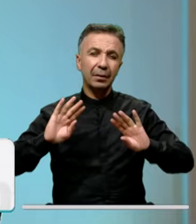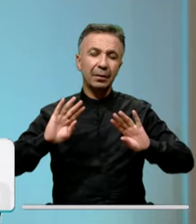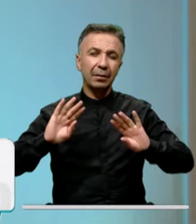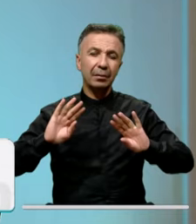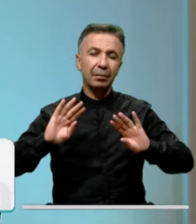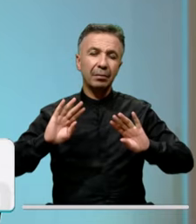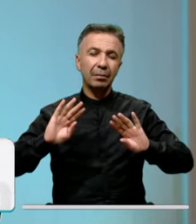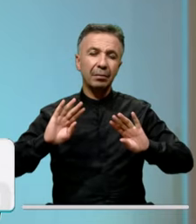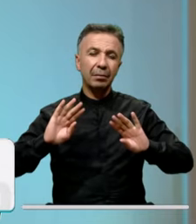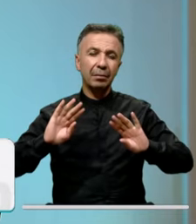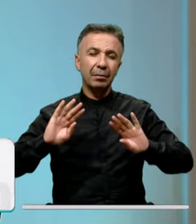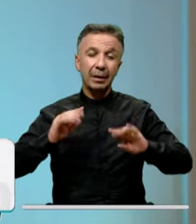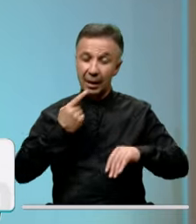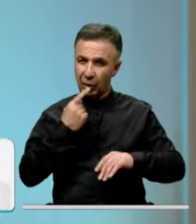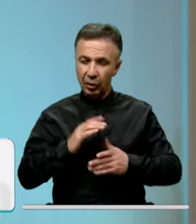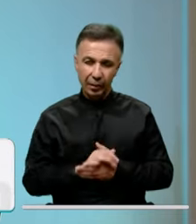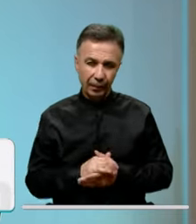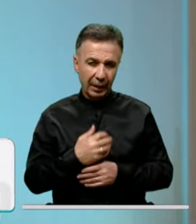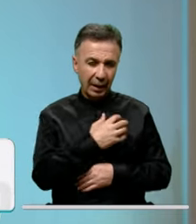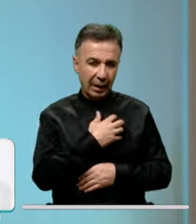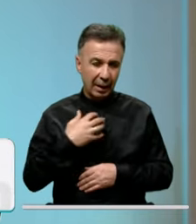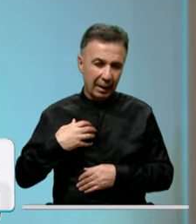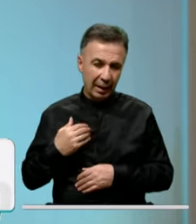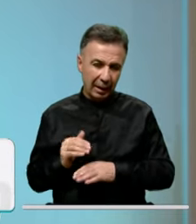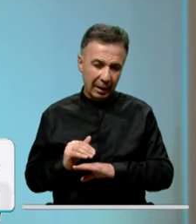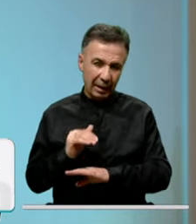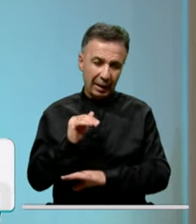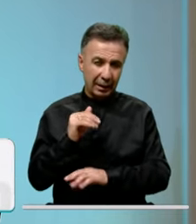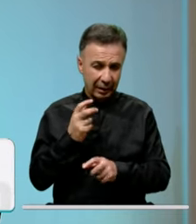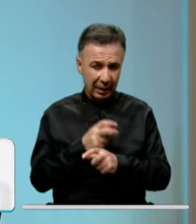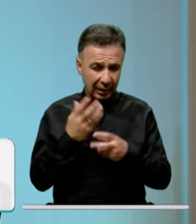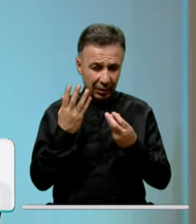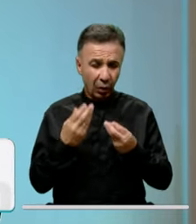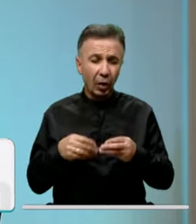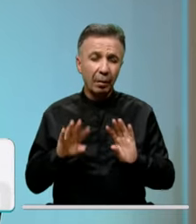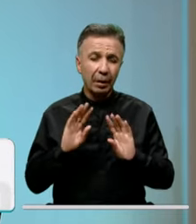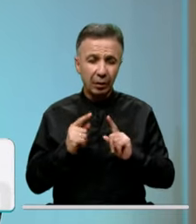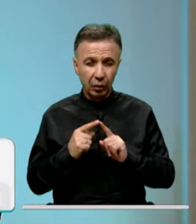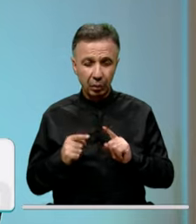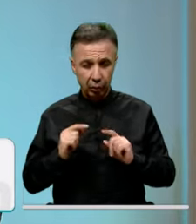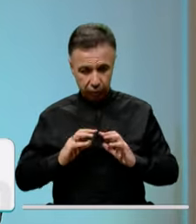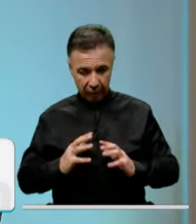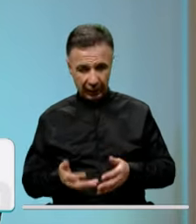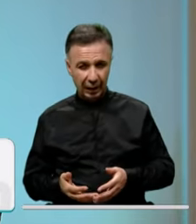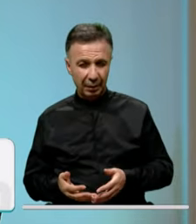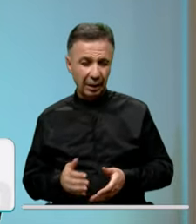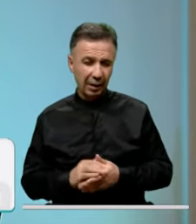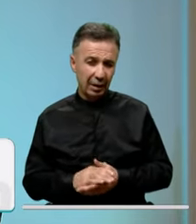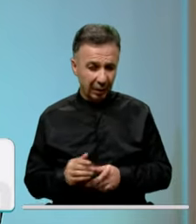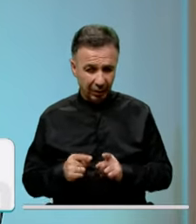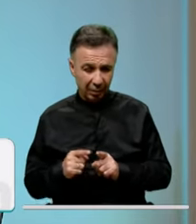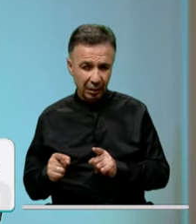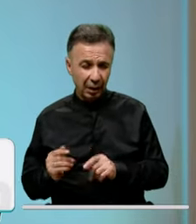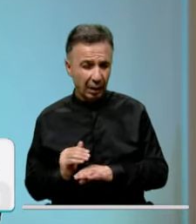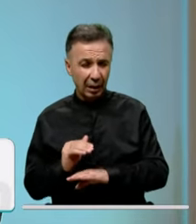burası önemli. Annenin hayati tehlikesi, bu hamilelik devam ettiği müddetçe annenin hayati tehlikesi var.